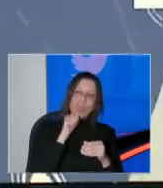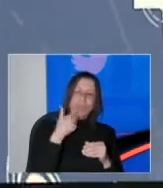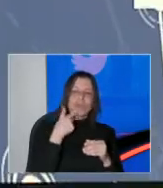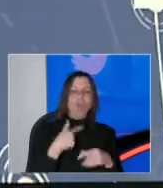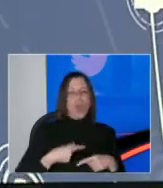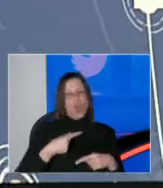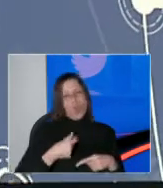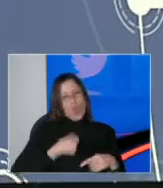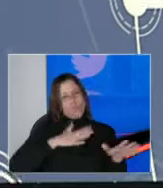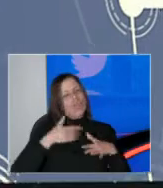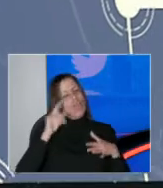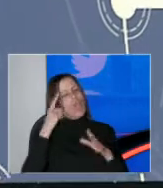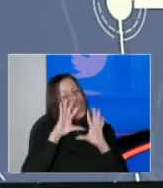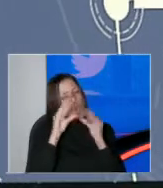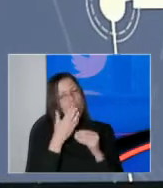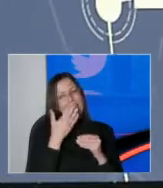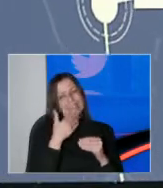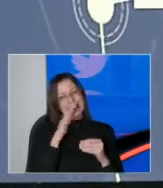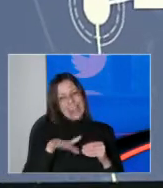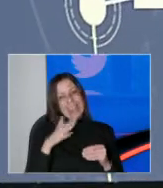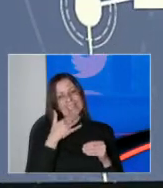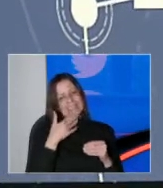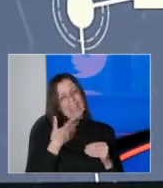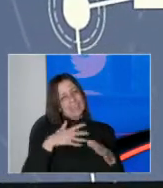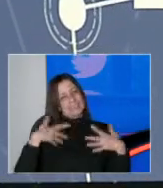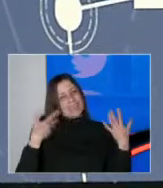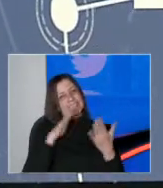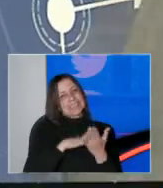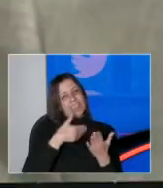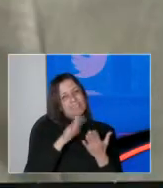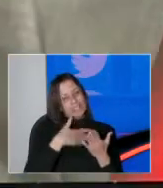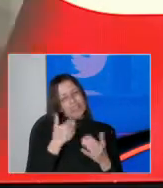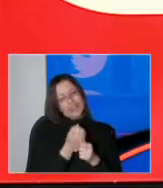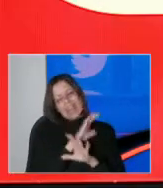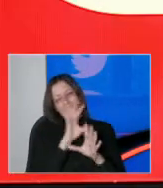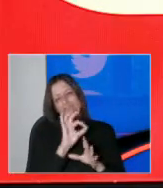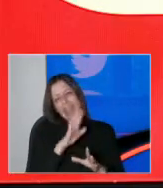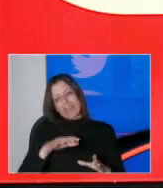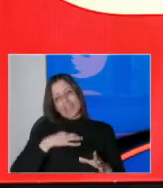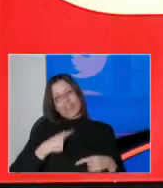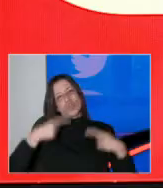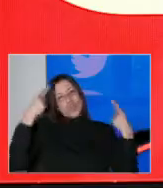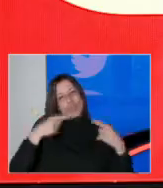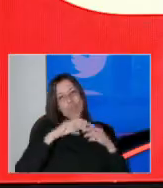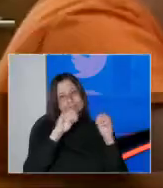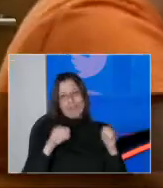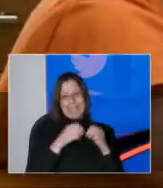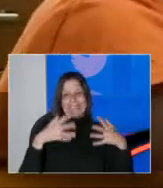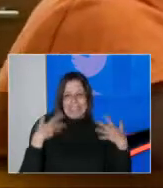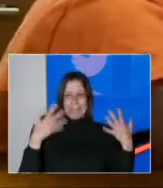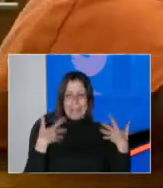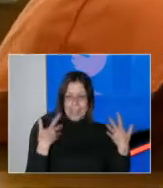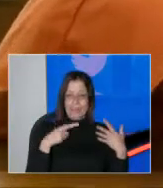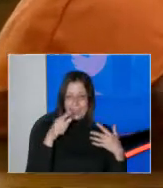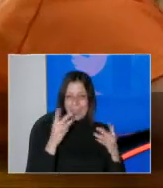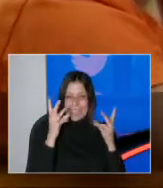כראש הממשלה אני דואג לכל ילדי ישראל, אבל לשמחתי סנדוויצ'ים אני צריך להכין רק לילדים שלי, יום משפחה שמח. הנה, אתה עכשיו יכול לאחל לעם ישראל משהו